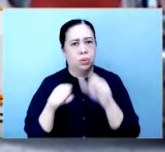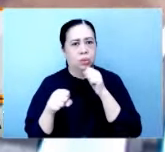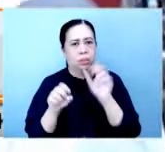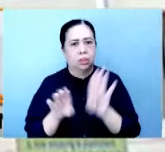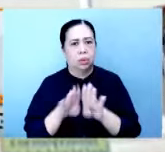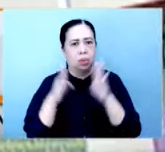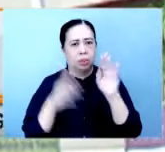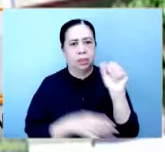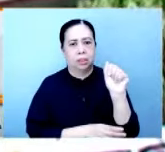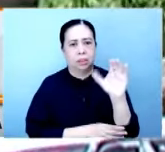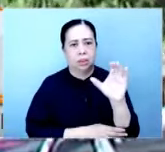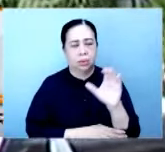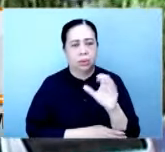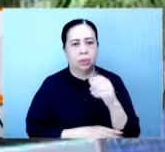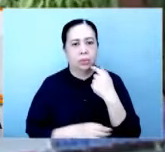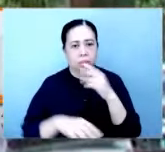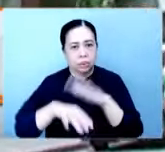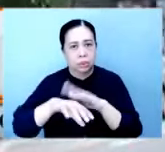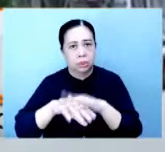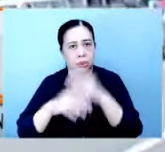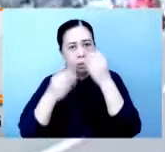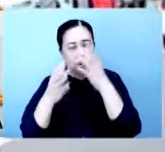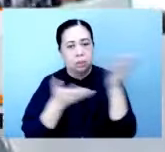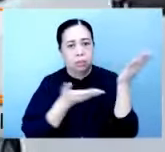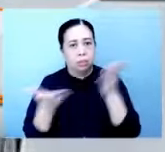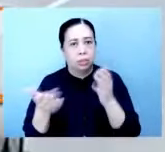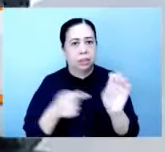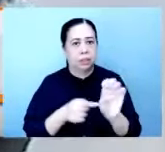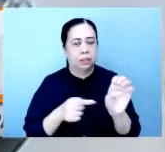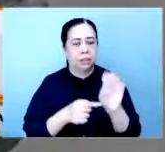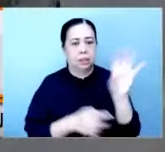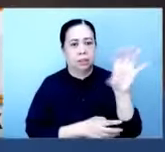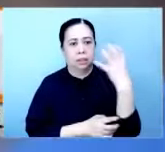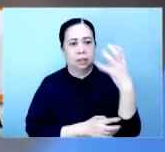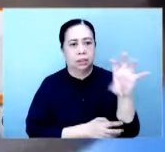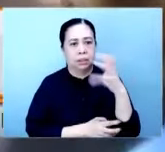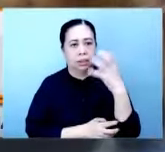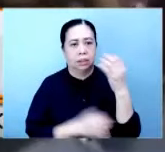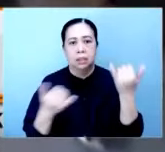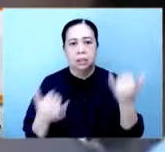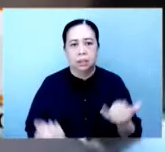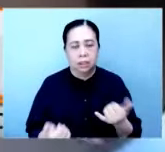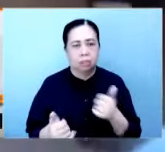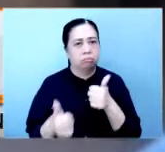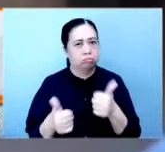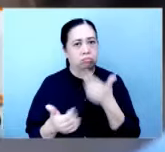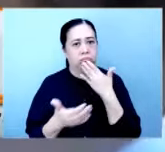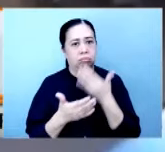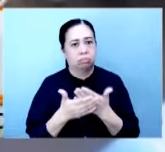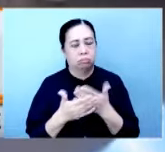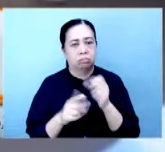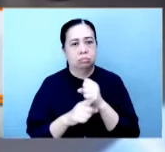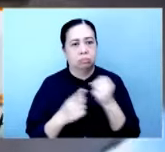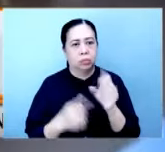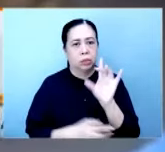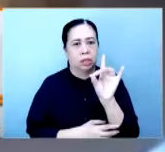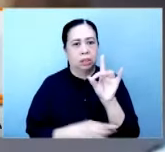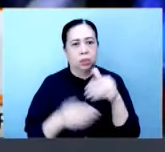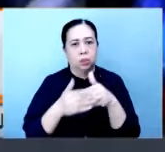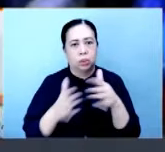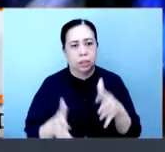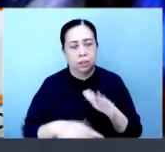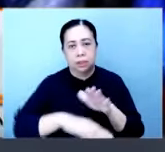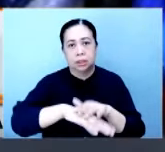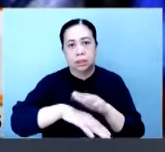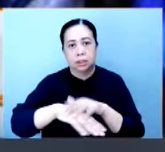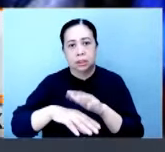ng mga aircon. Nag-abiso rin daw sila na magdala ng extra electric fan. Sa ngayon, nasa maayos naman ng lagay ang 8 estudyante. Paalala